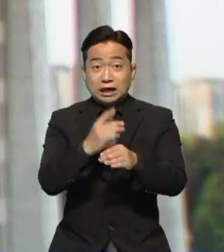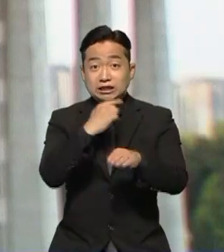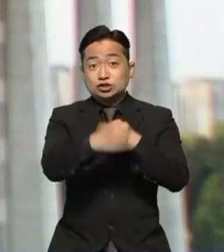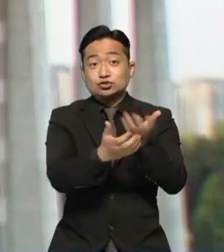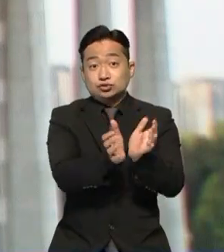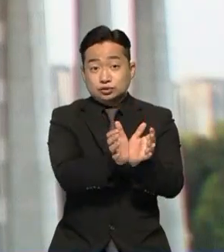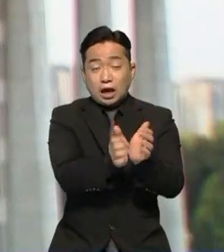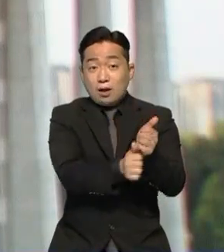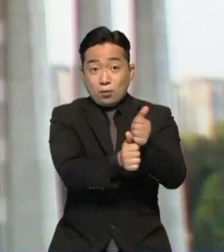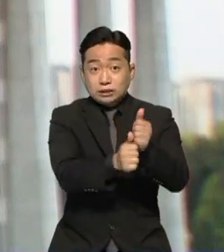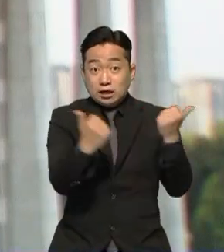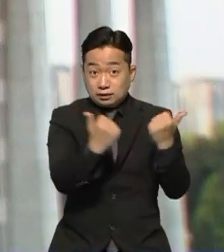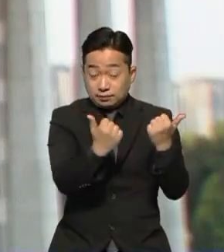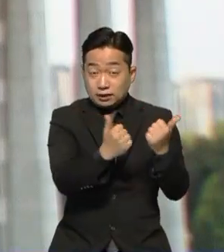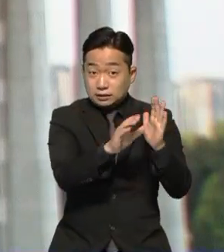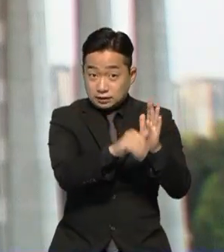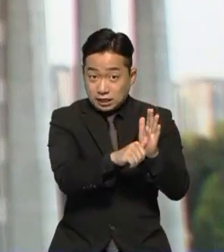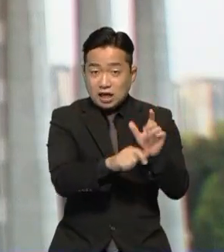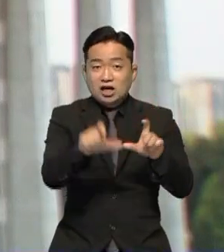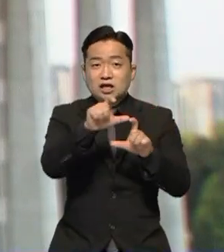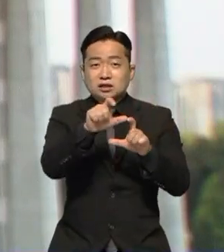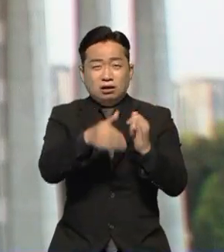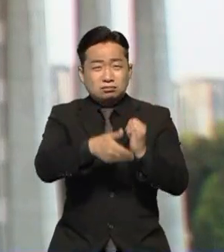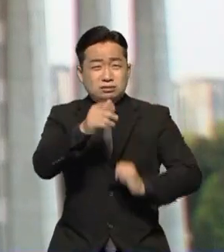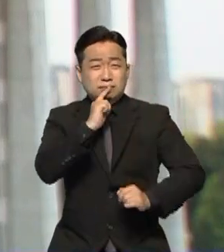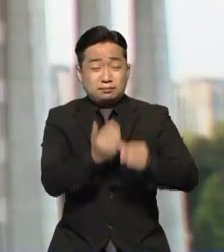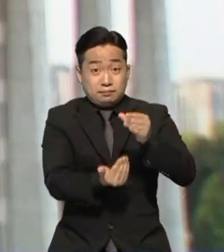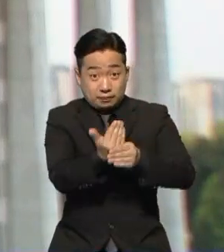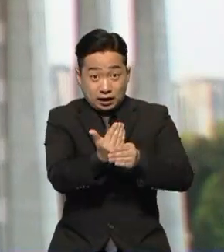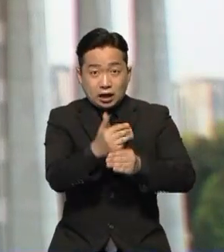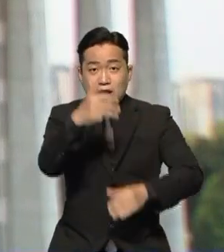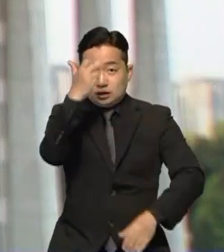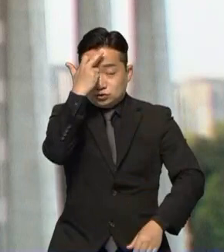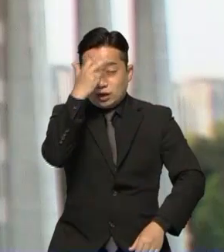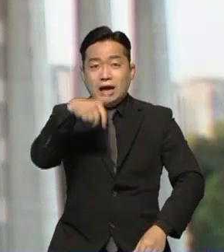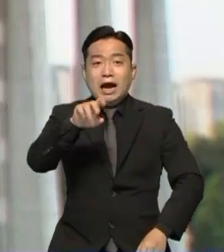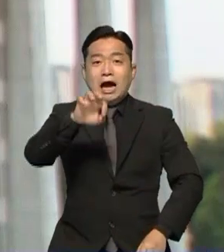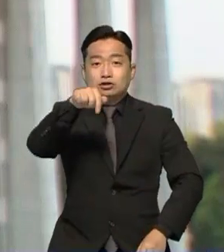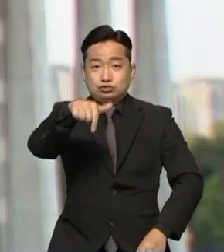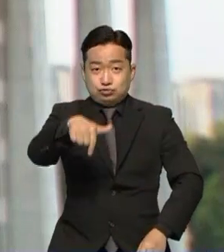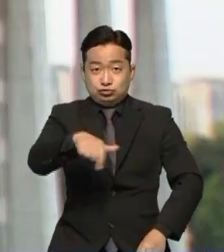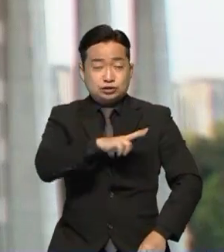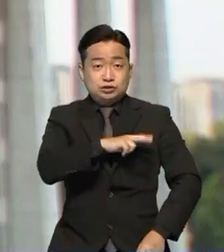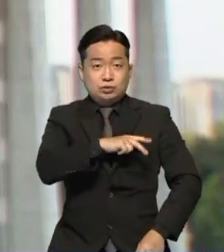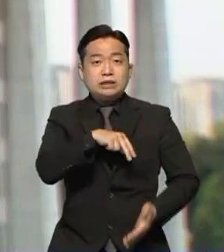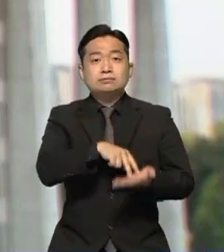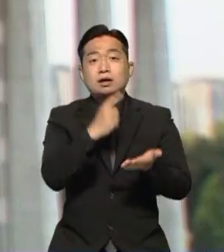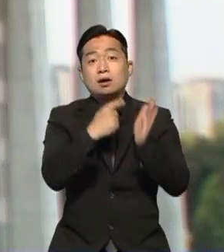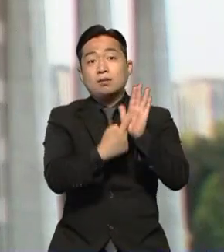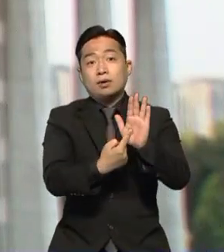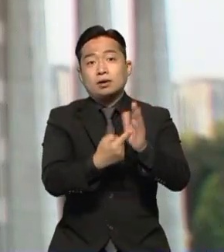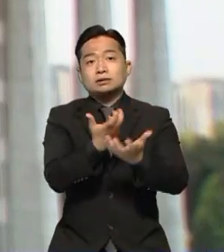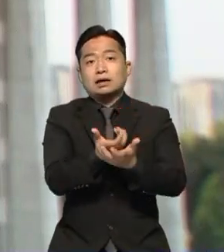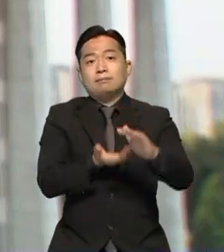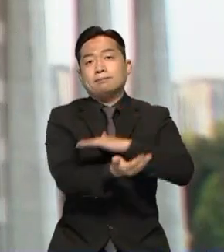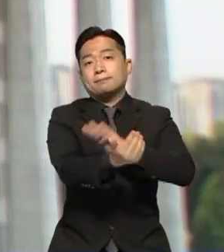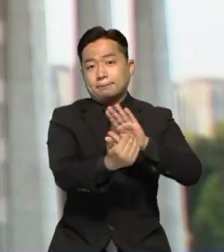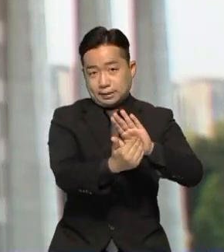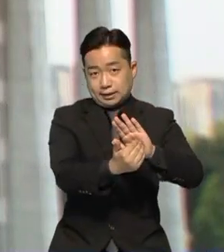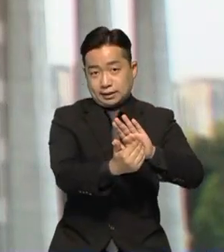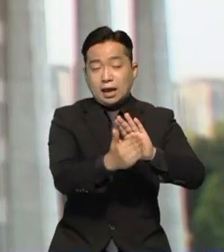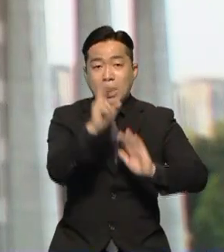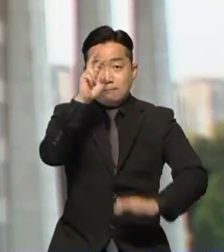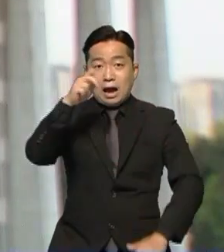민주당 보좌진협의회는 추가 성희롱 의혹이 불거진 최강욱 의원에게 입장을 표명하라며 질의서를 보냈고,